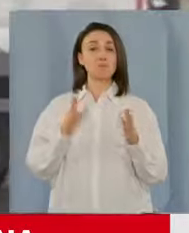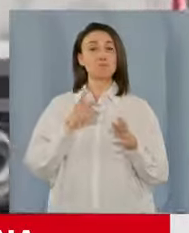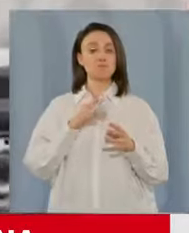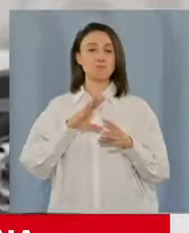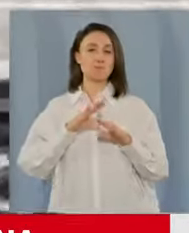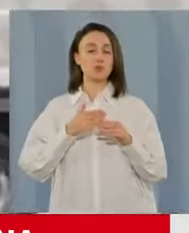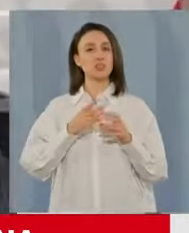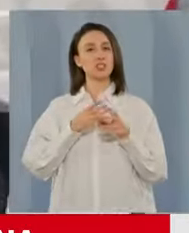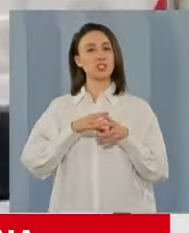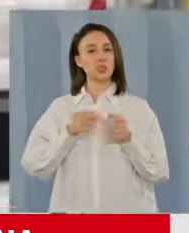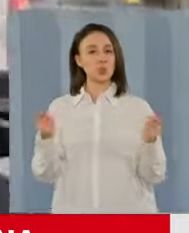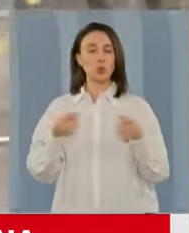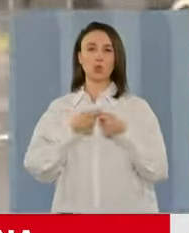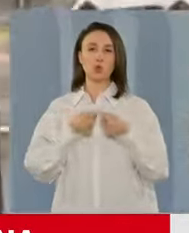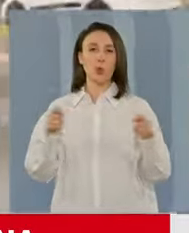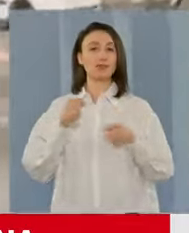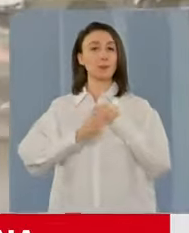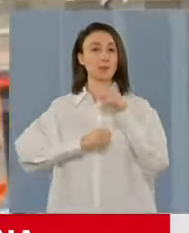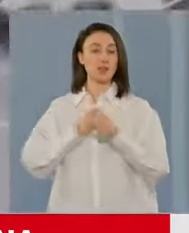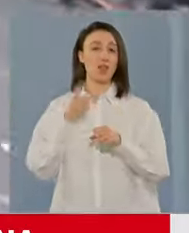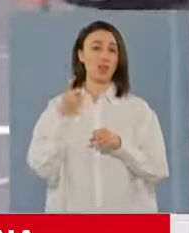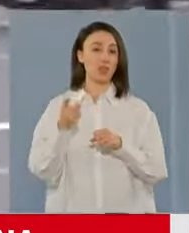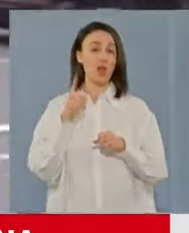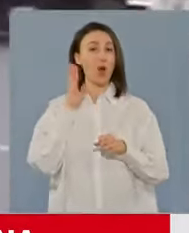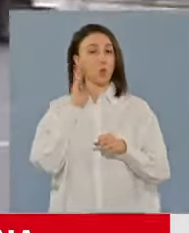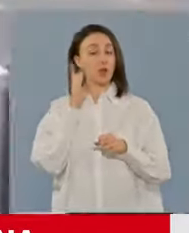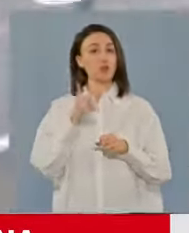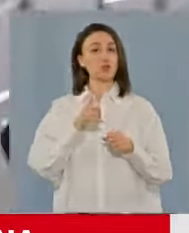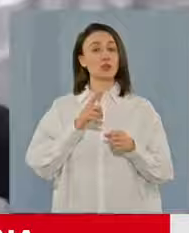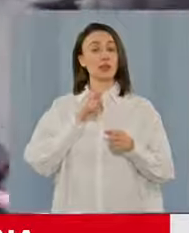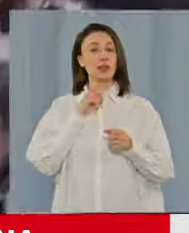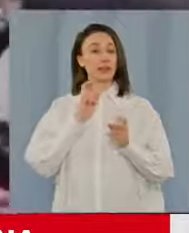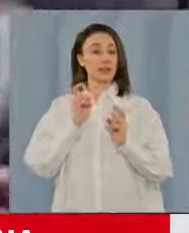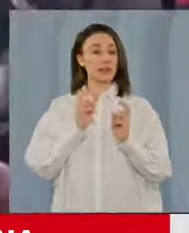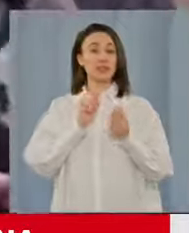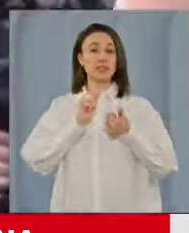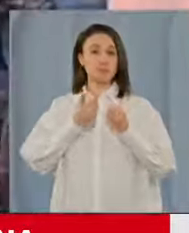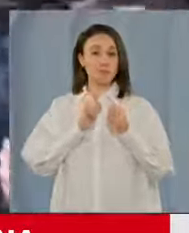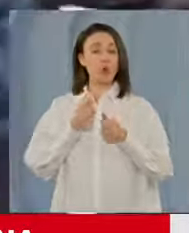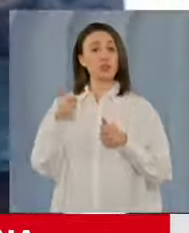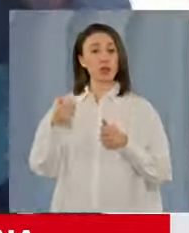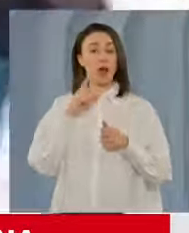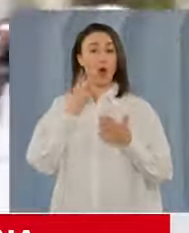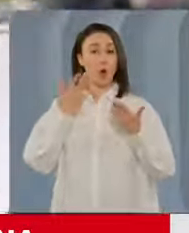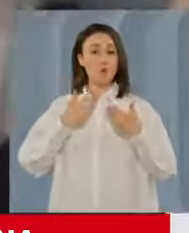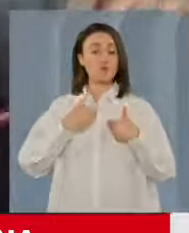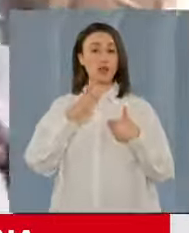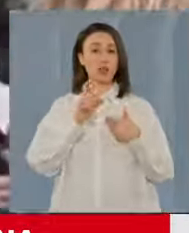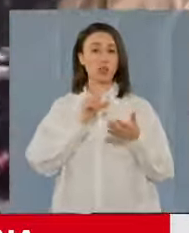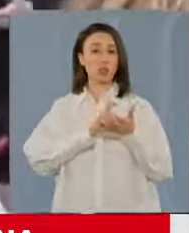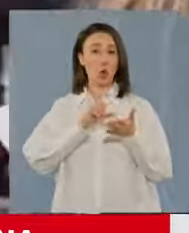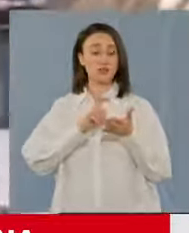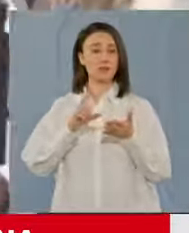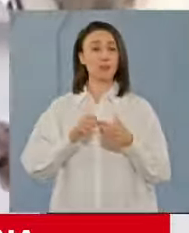să distrugă toată cariera sportivei românce la audieri a fost și fizio terapeuta candis Goe cea care i a administrat dozele de